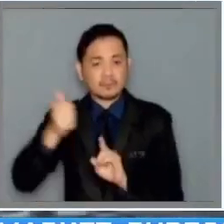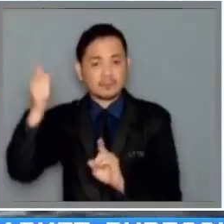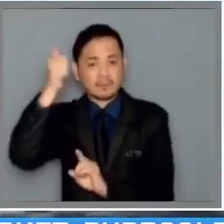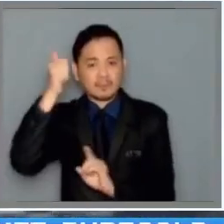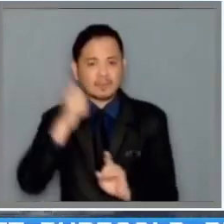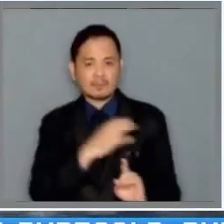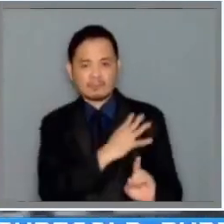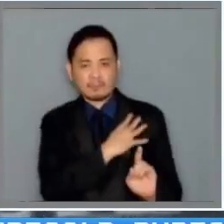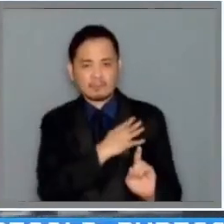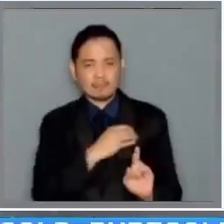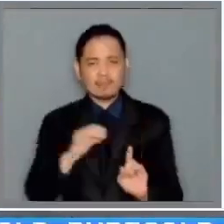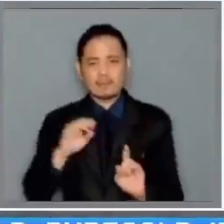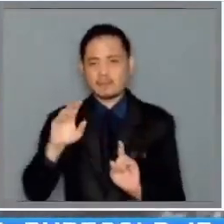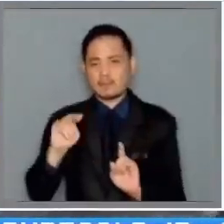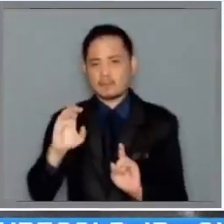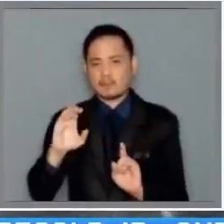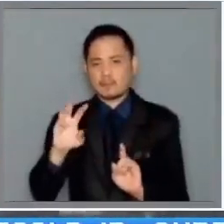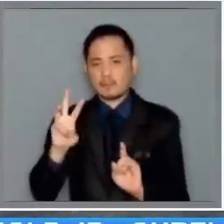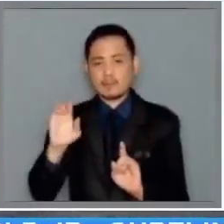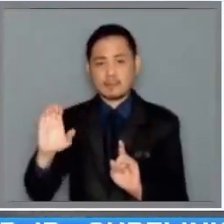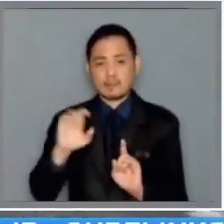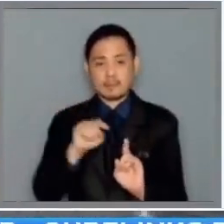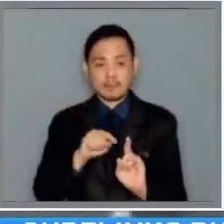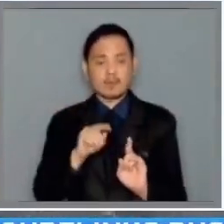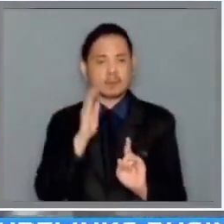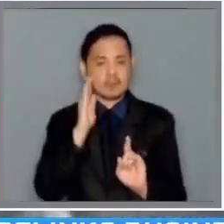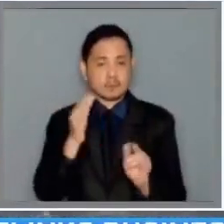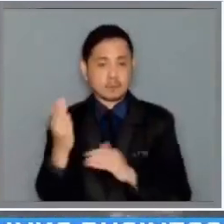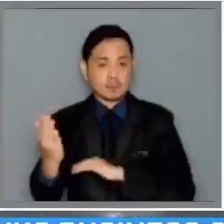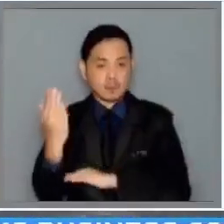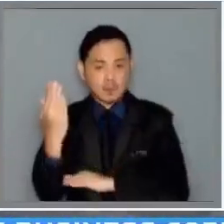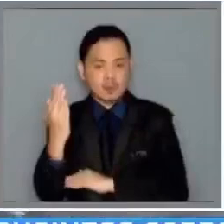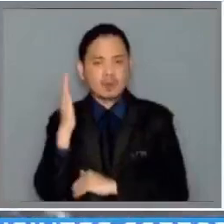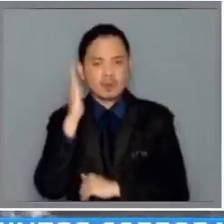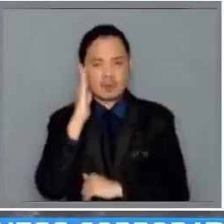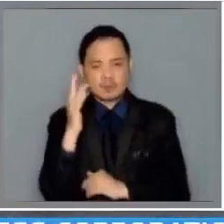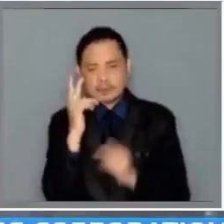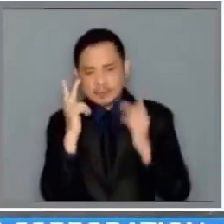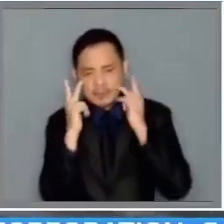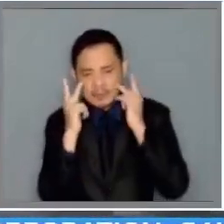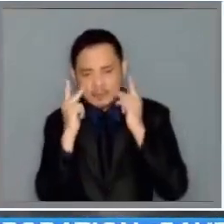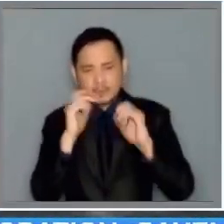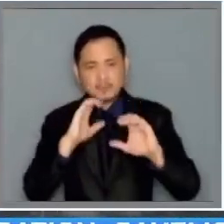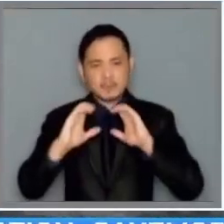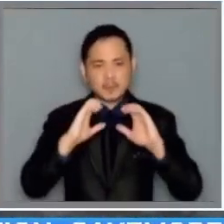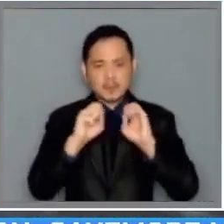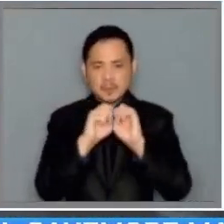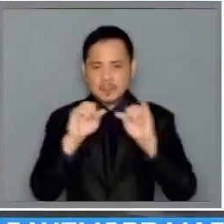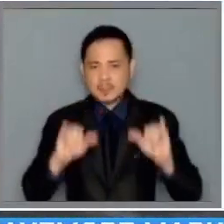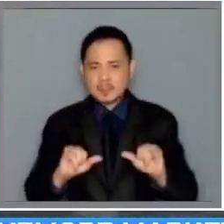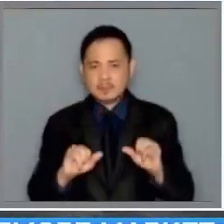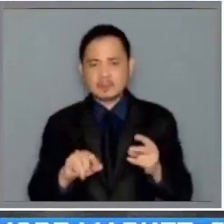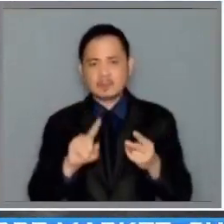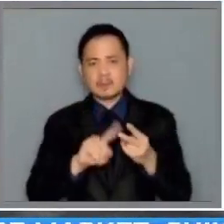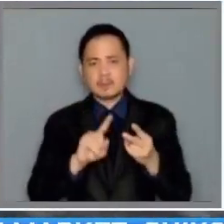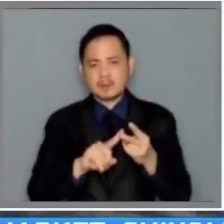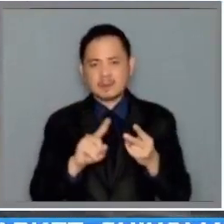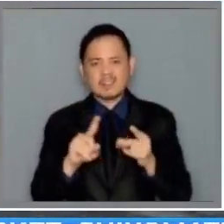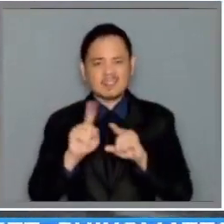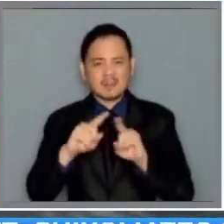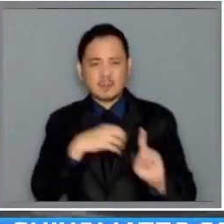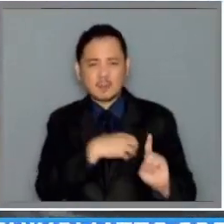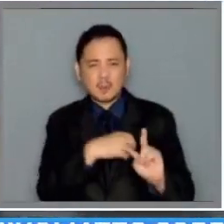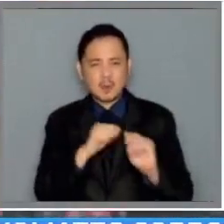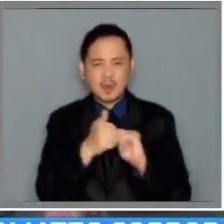NCWC, sinusubukan ngayong umaga ang capability ng communications platform na donation ng EU sa mga law enforcement units ng